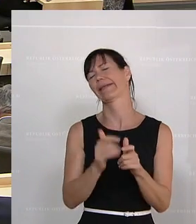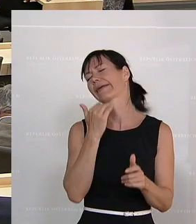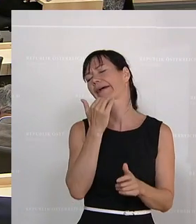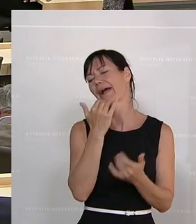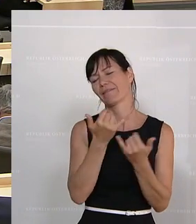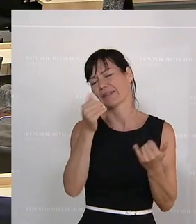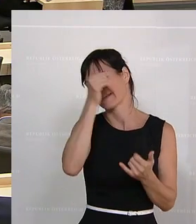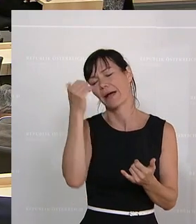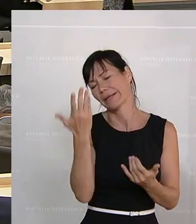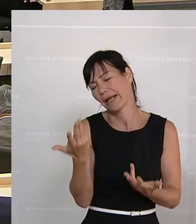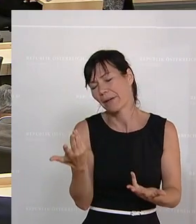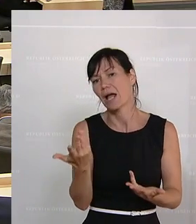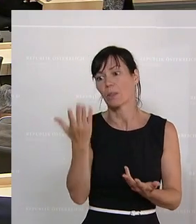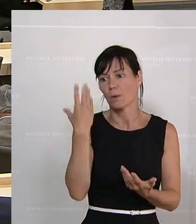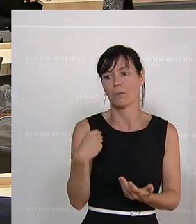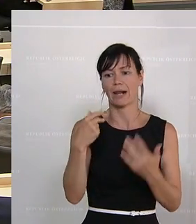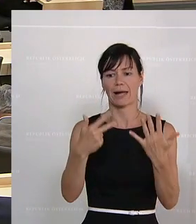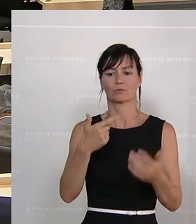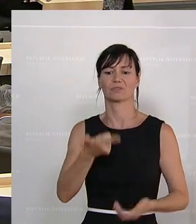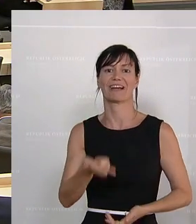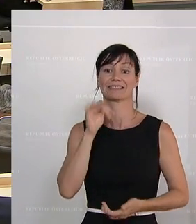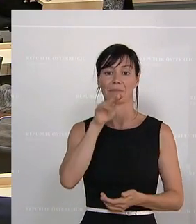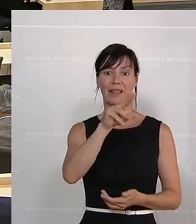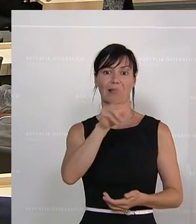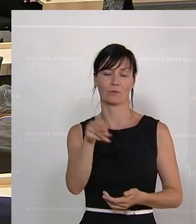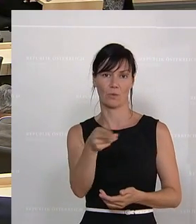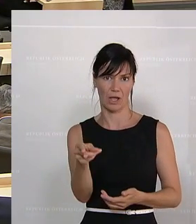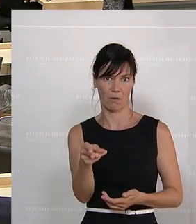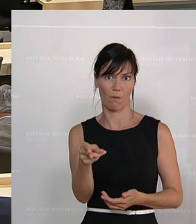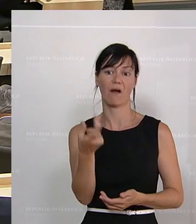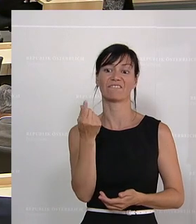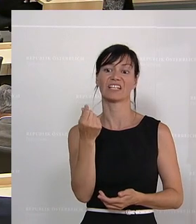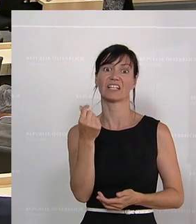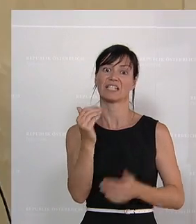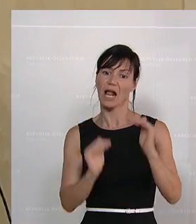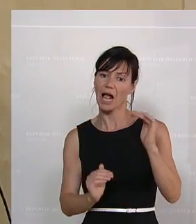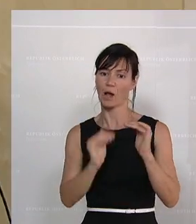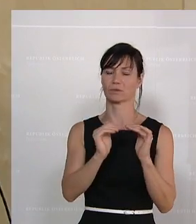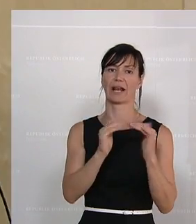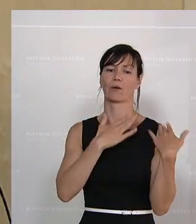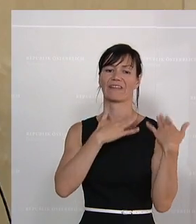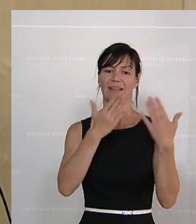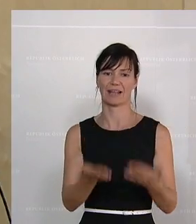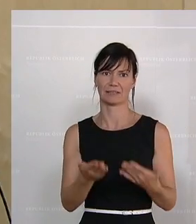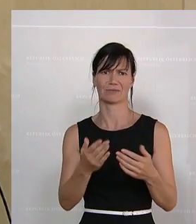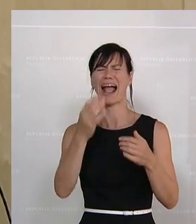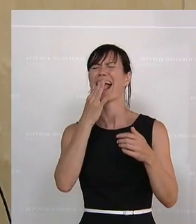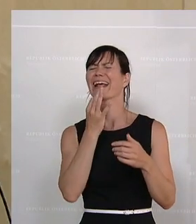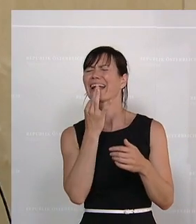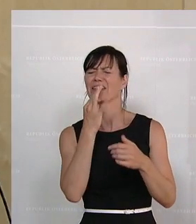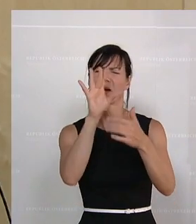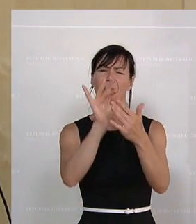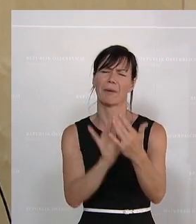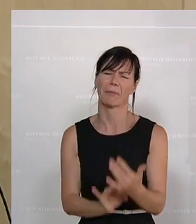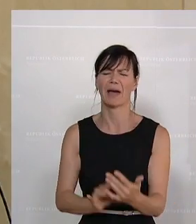geschnürt noch einmal 28 milliarden euro an finanzieller entlastung werde es nicht auf die einzelnen dinge eingehen die wurden